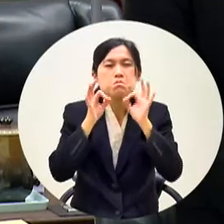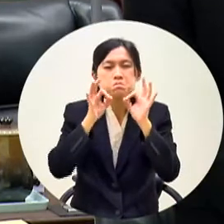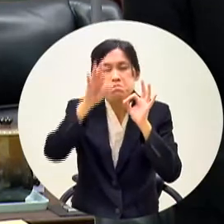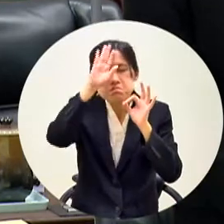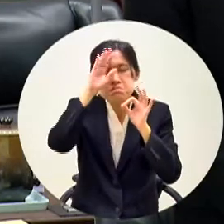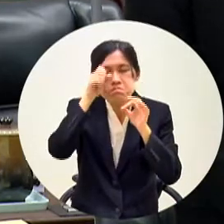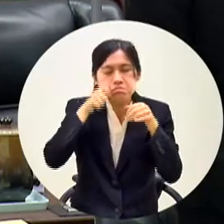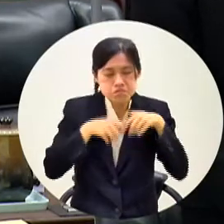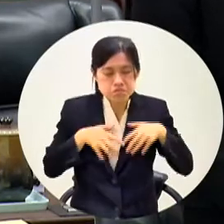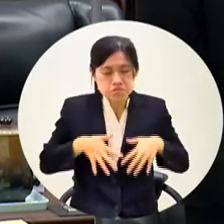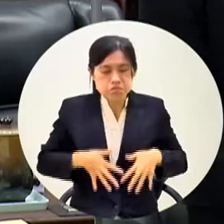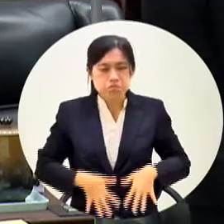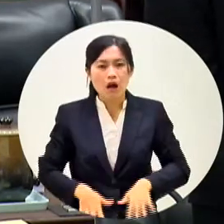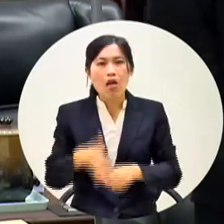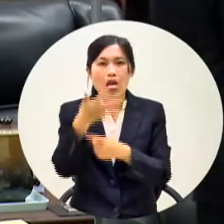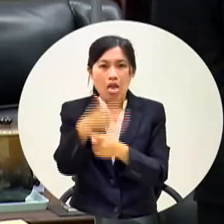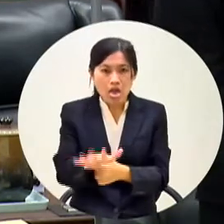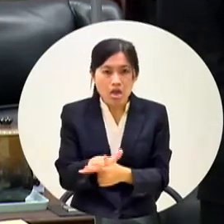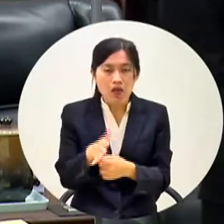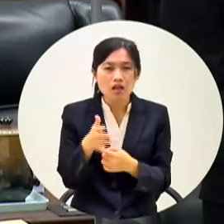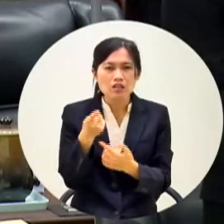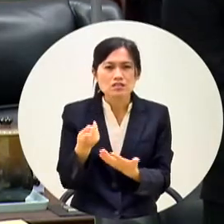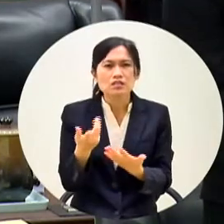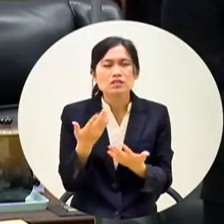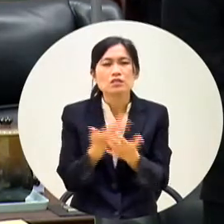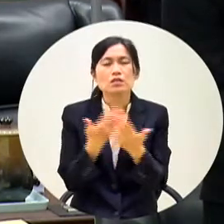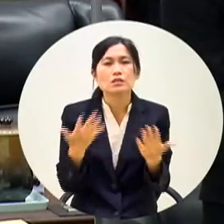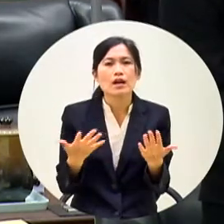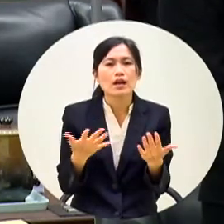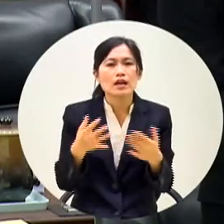个选择都是让人家不舍的选择，他的家属都没